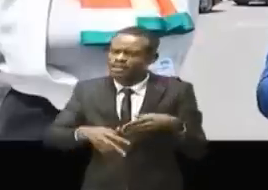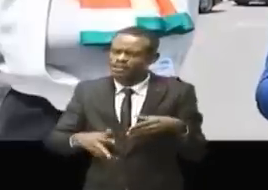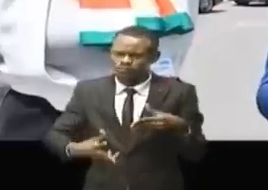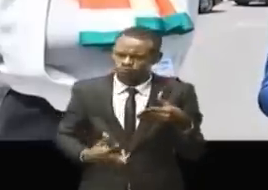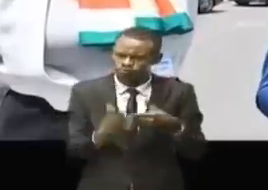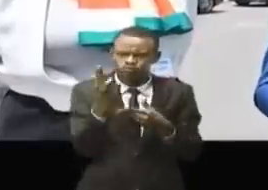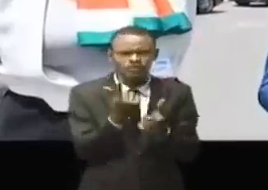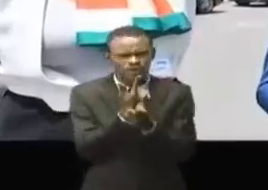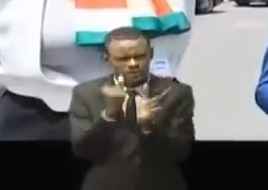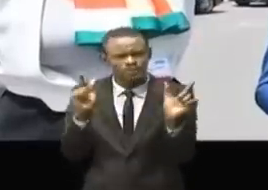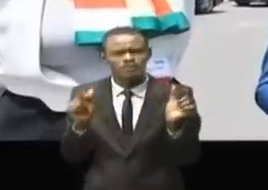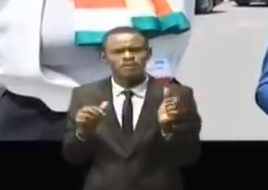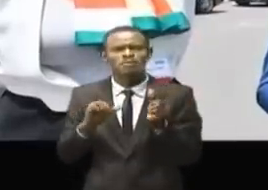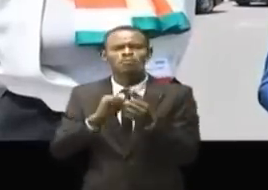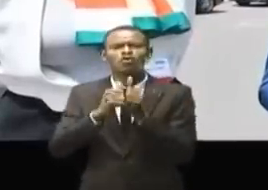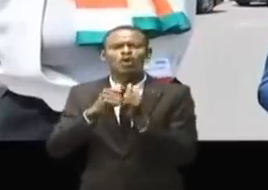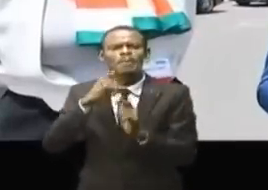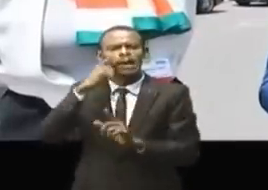le racisme,